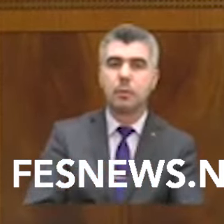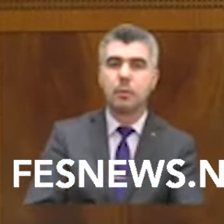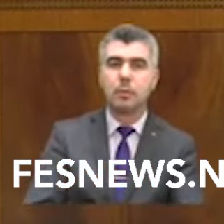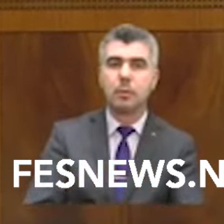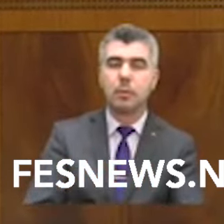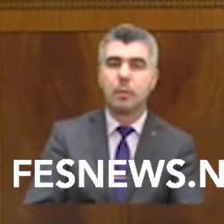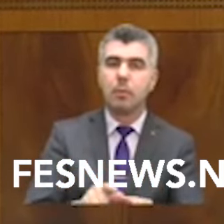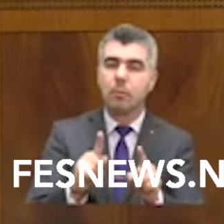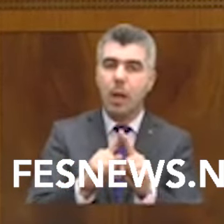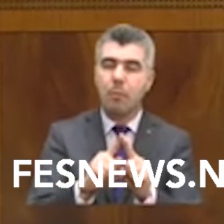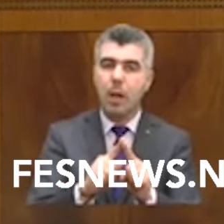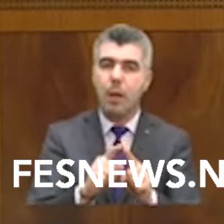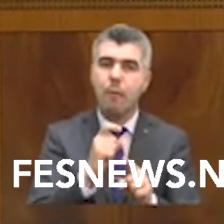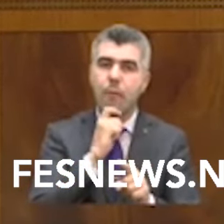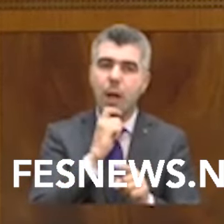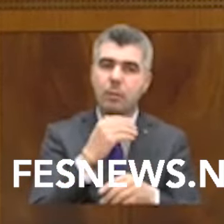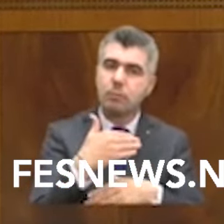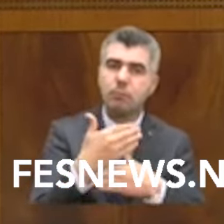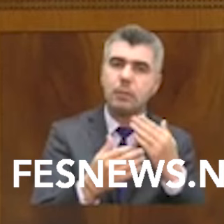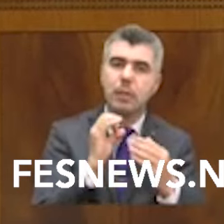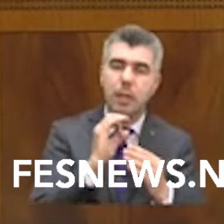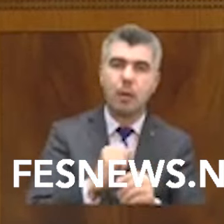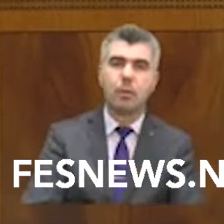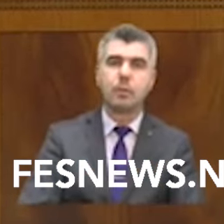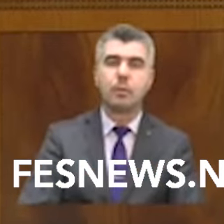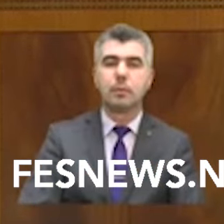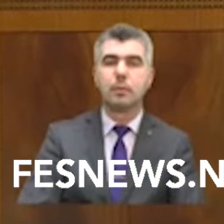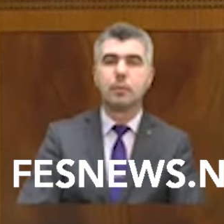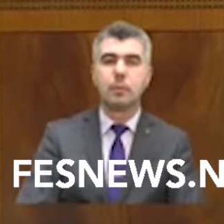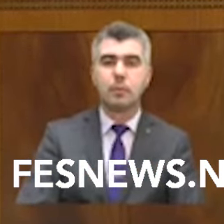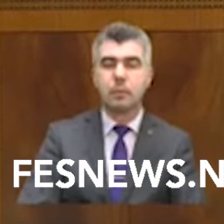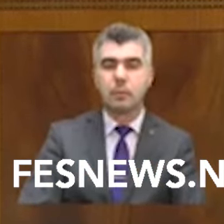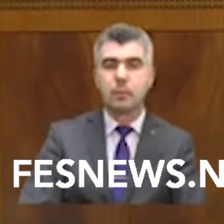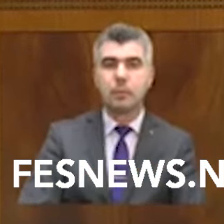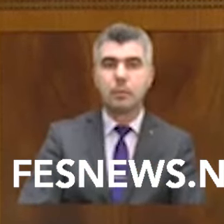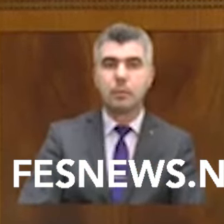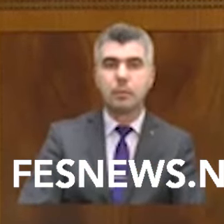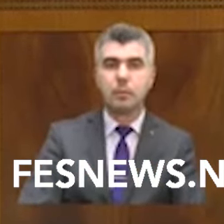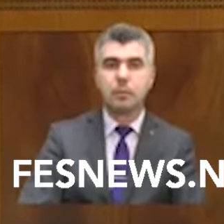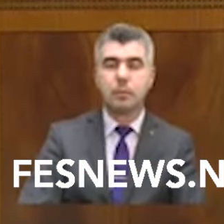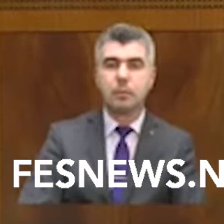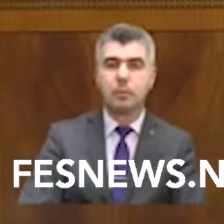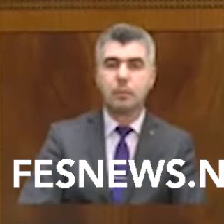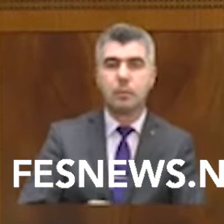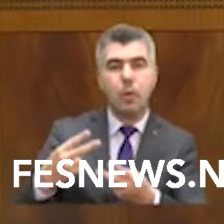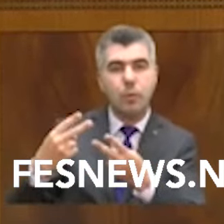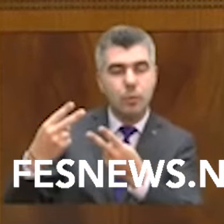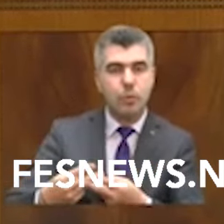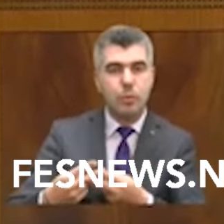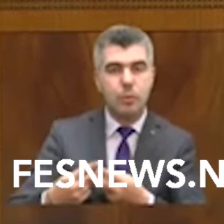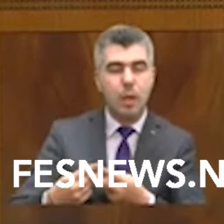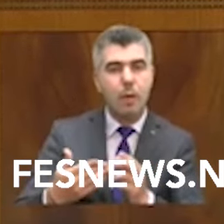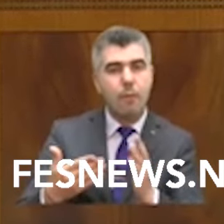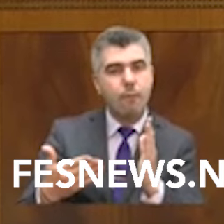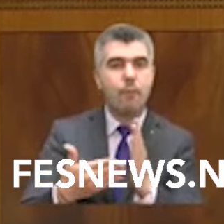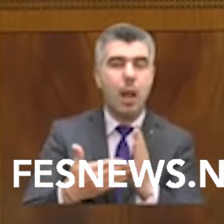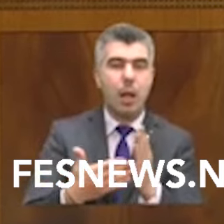لو غيست بو فونيغ. فلهذا احنا جينا في اخر